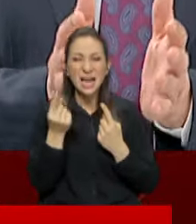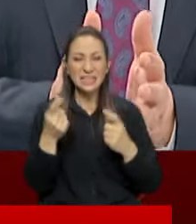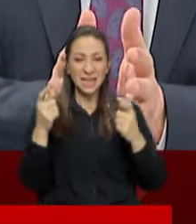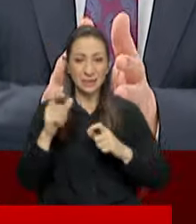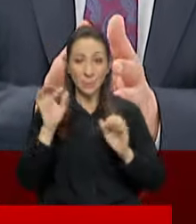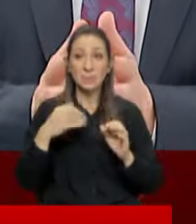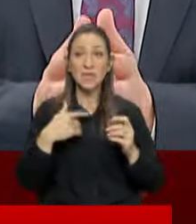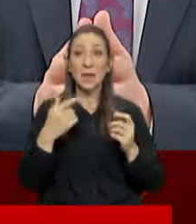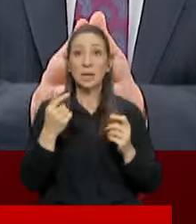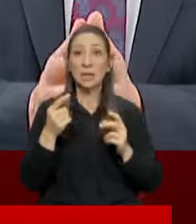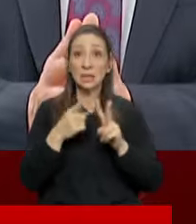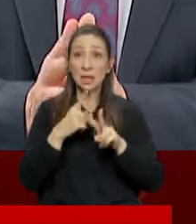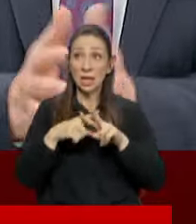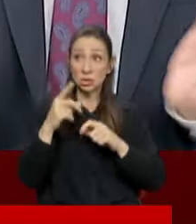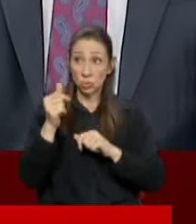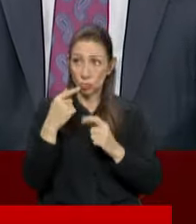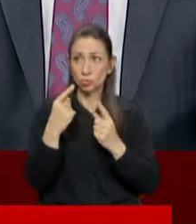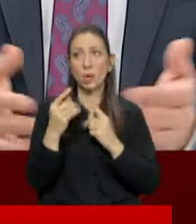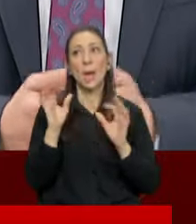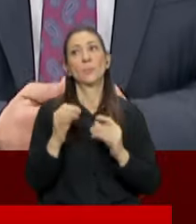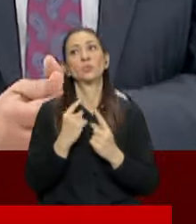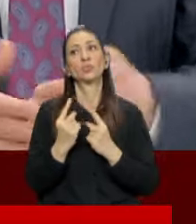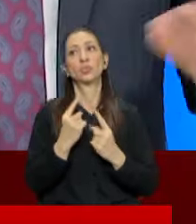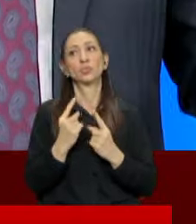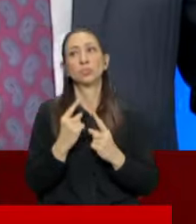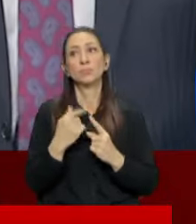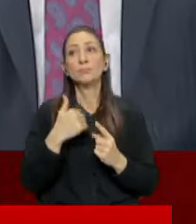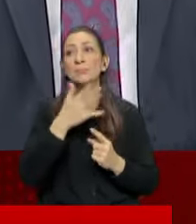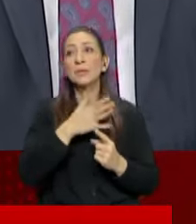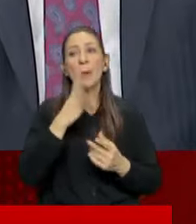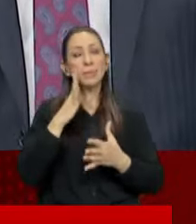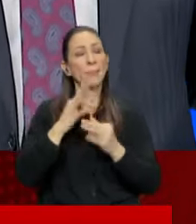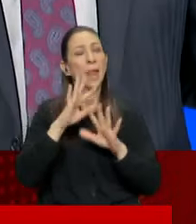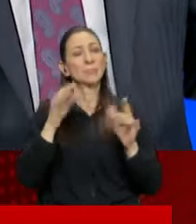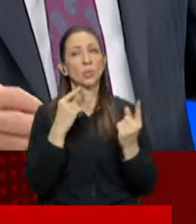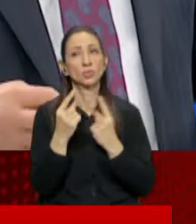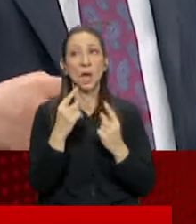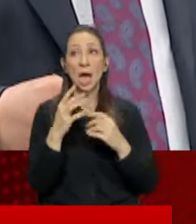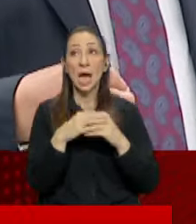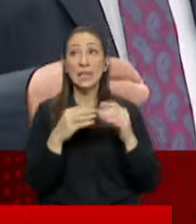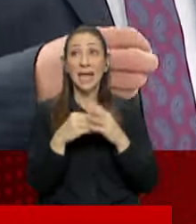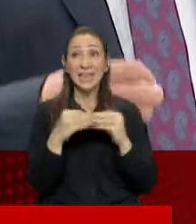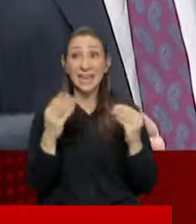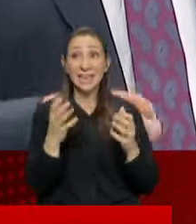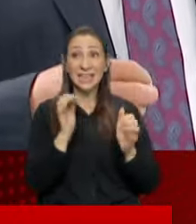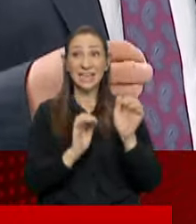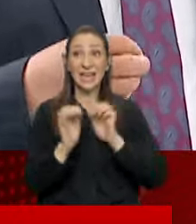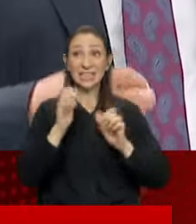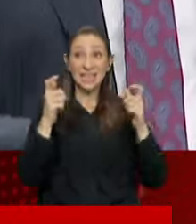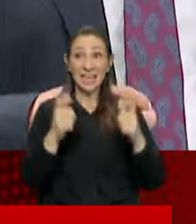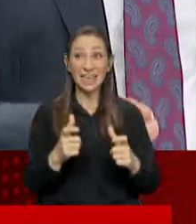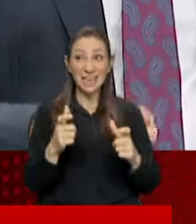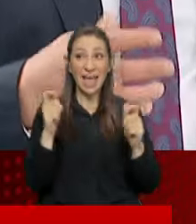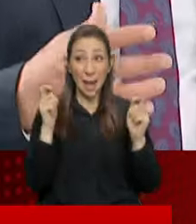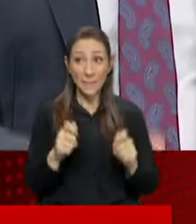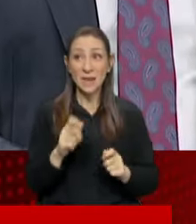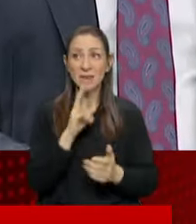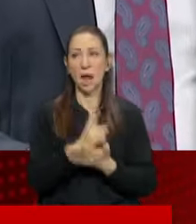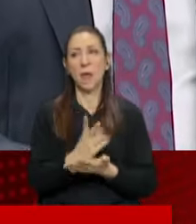onu başlattık. Naci Hoca'yla konuştunuz bunu. Tabii hep konuşuyoruz. Bilmeden hepsiyle konuşuyoruz. Evet. Yani Adana'yı dirençli kent haline